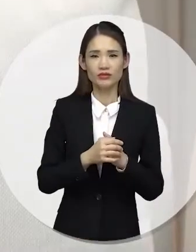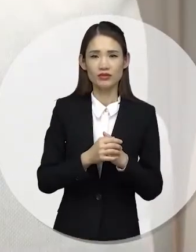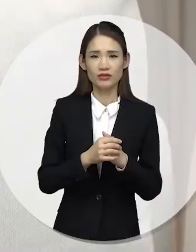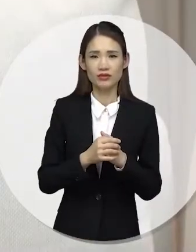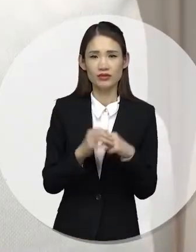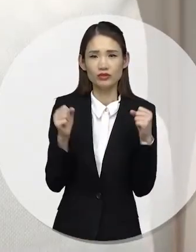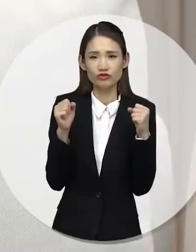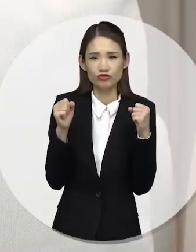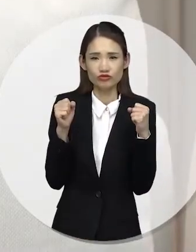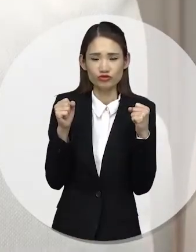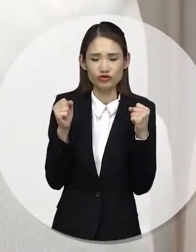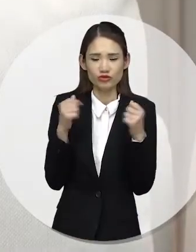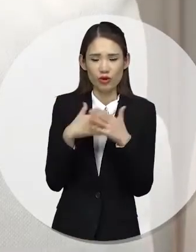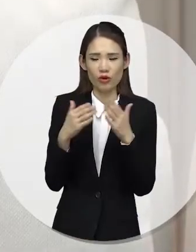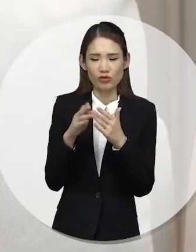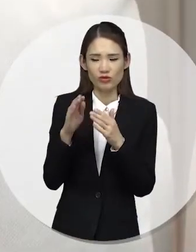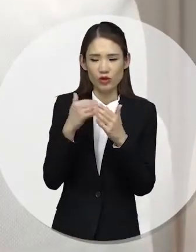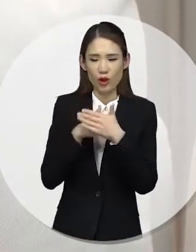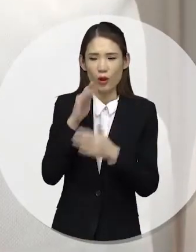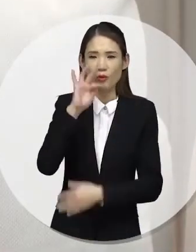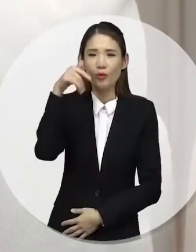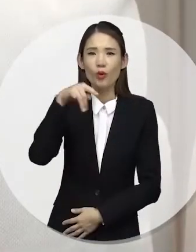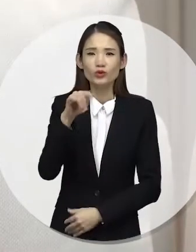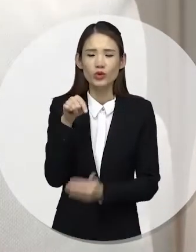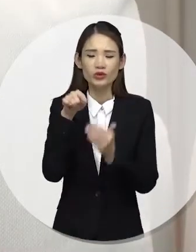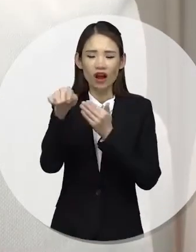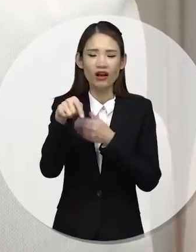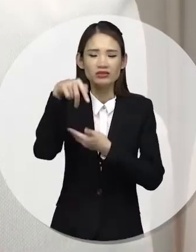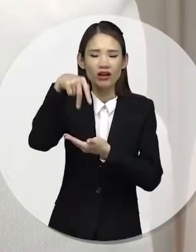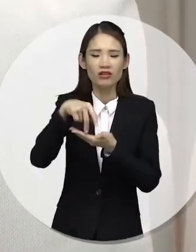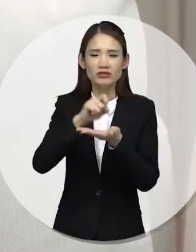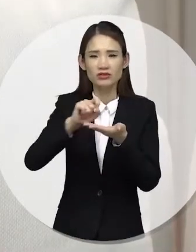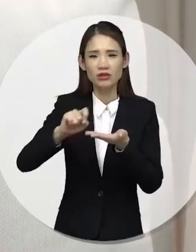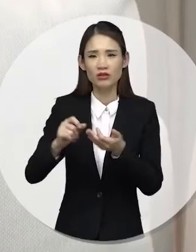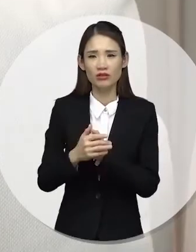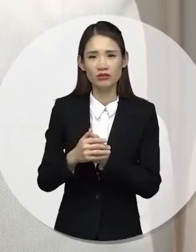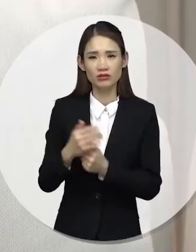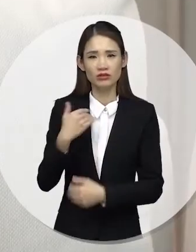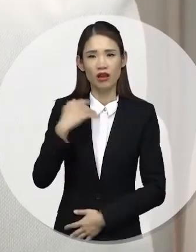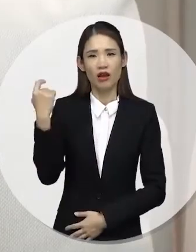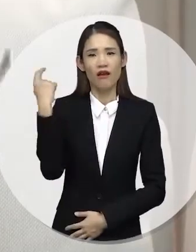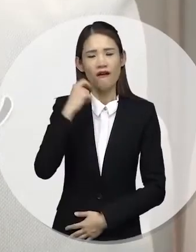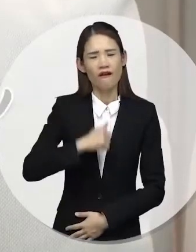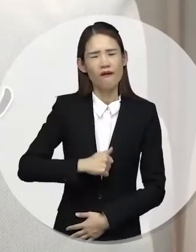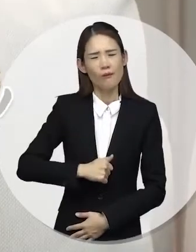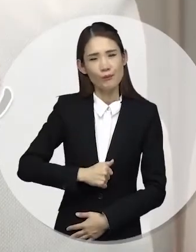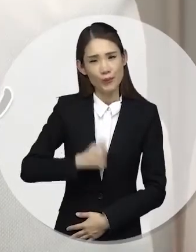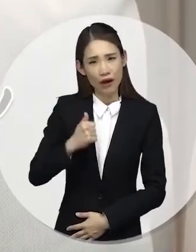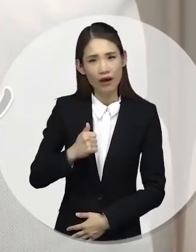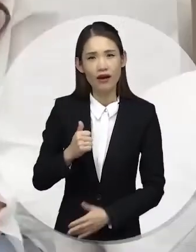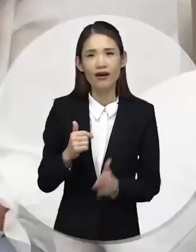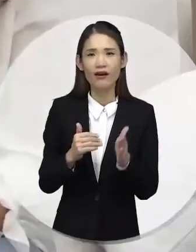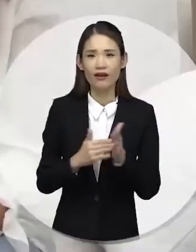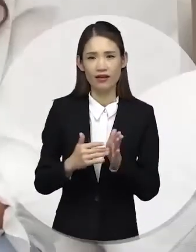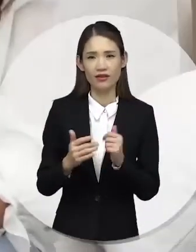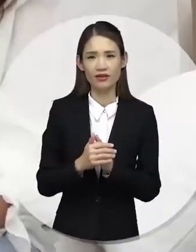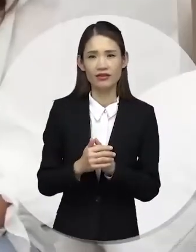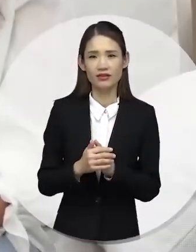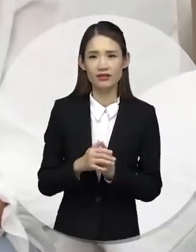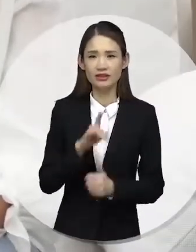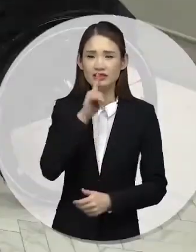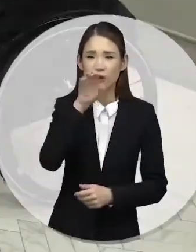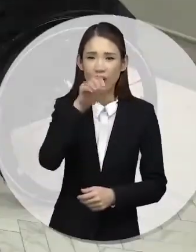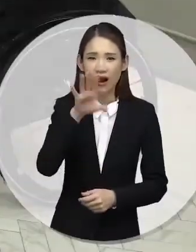해가지고 그 추운 겨울에 복도에서 시험을 봤대요. 와 진짜 그때 진짜 듣고 엄청 화나가지고 지금